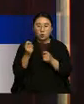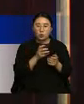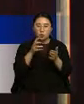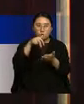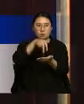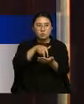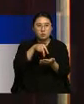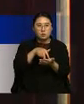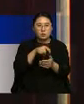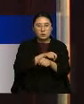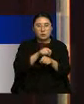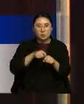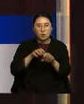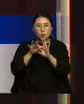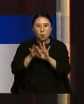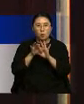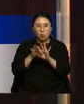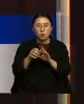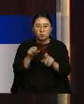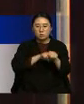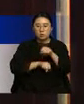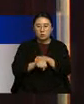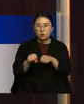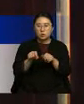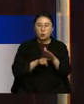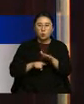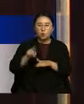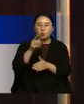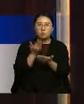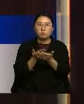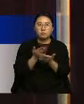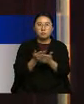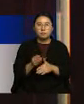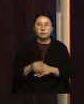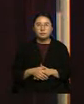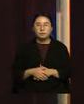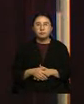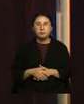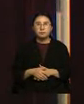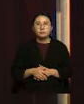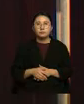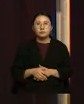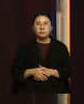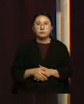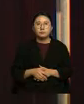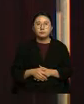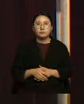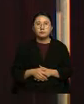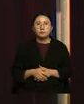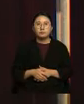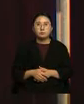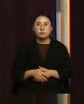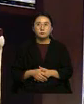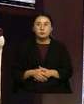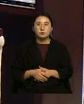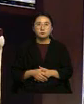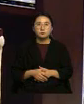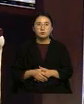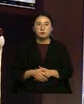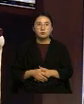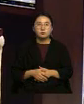차원에서도 특별한 관심을 가지고 적극적으로 나서 줄 것을 강력히 요구합니다